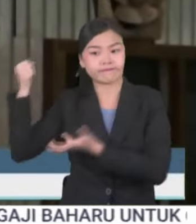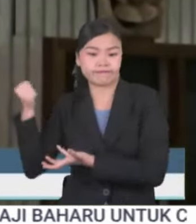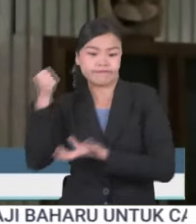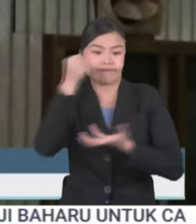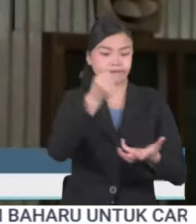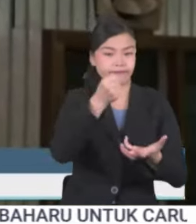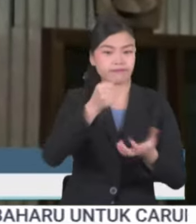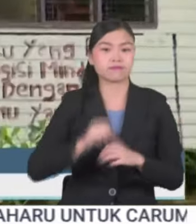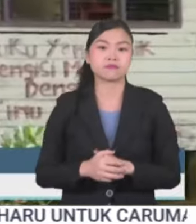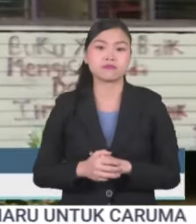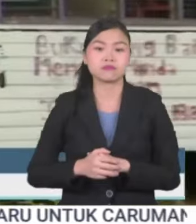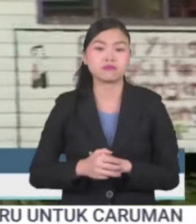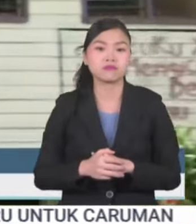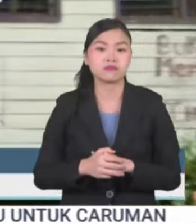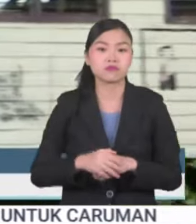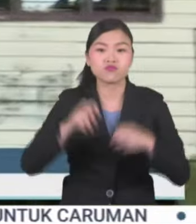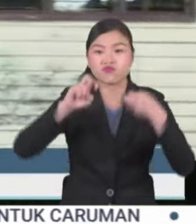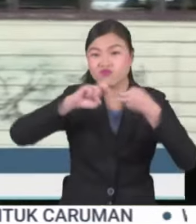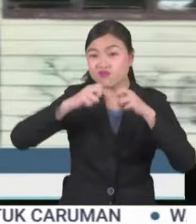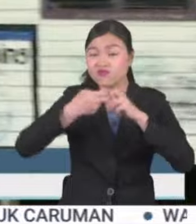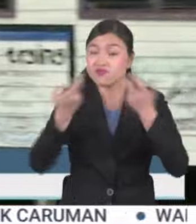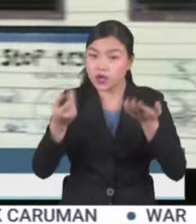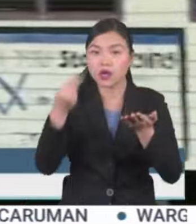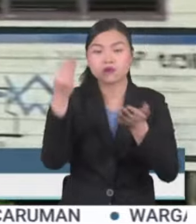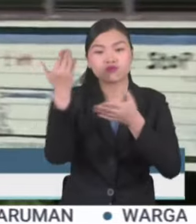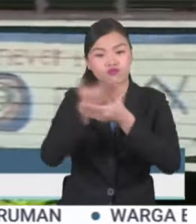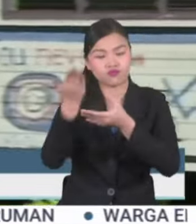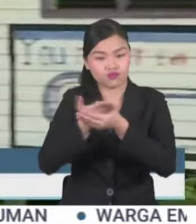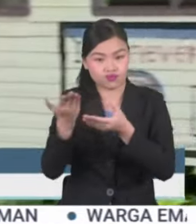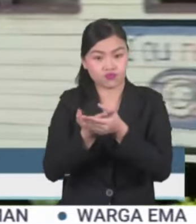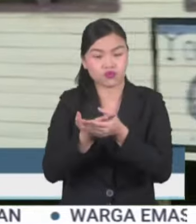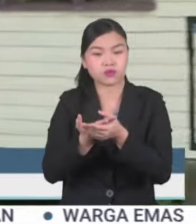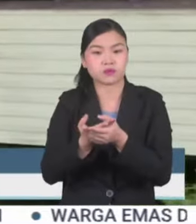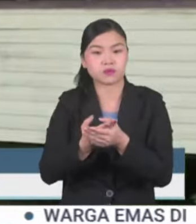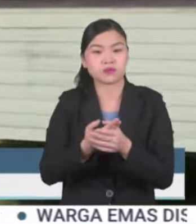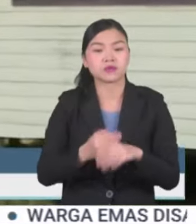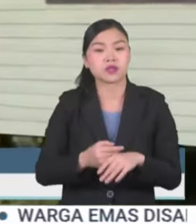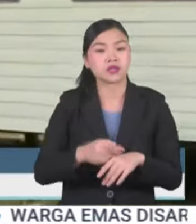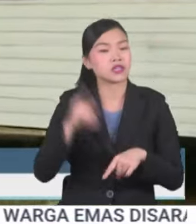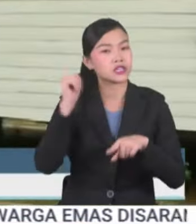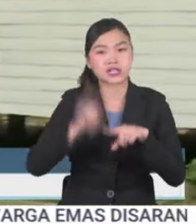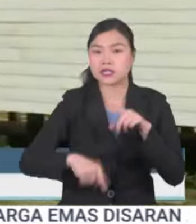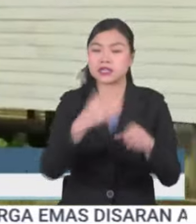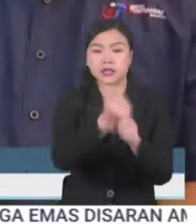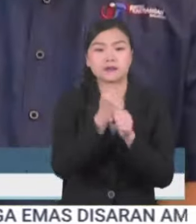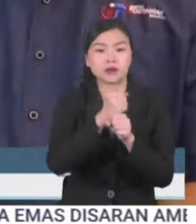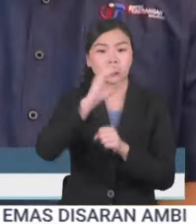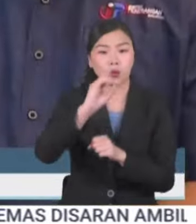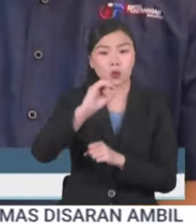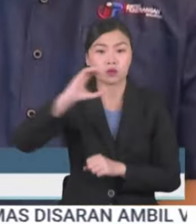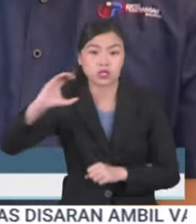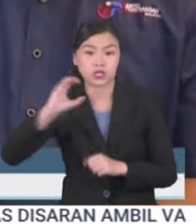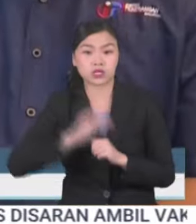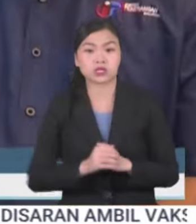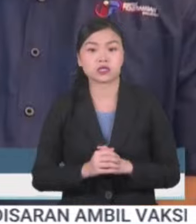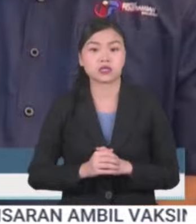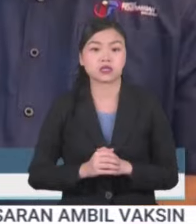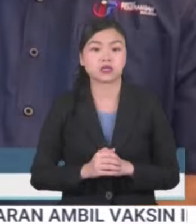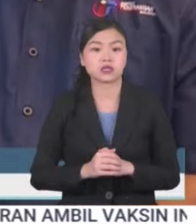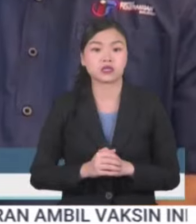diperlukan masalah dokumentasi dipercayai Puncak sekolah di daerah itu gagal mendapatkan OS